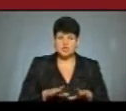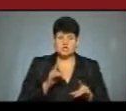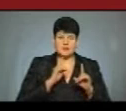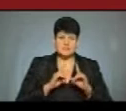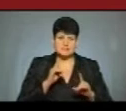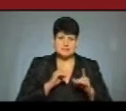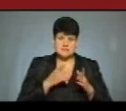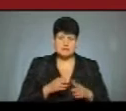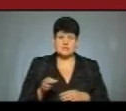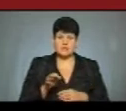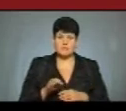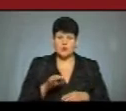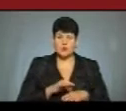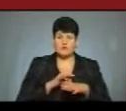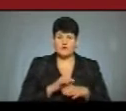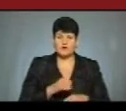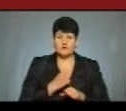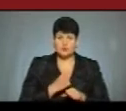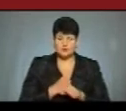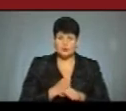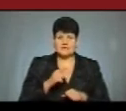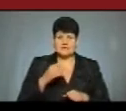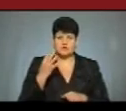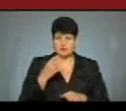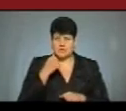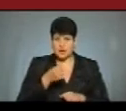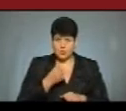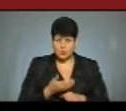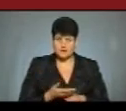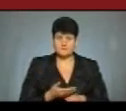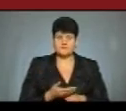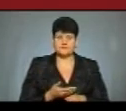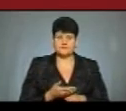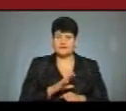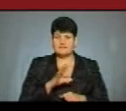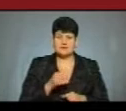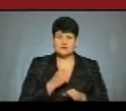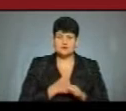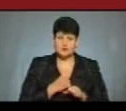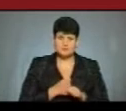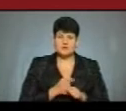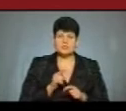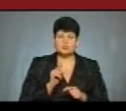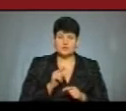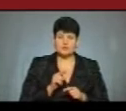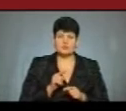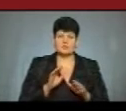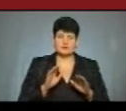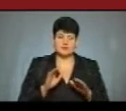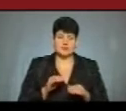сесії про проведену роботу за 4 роки, що зроблено і що до того не робилося,